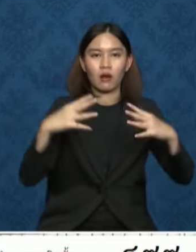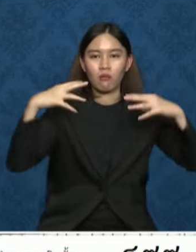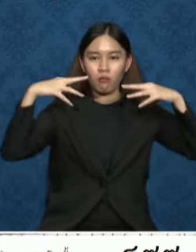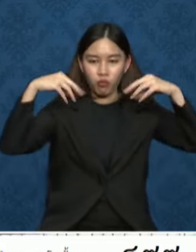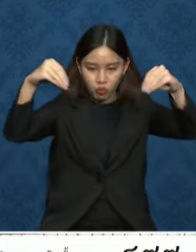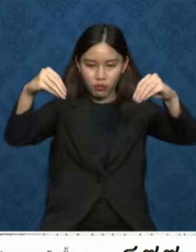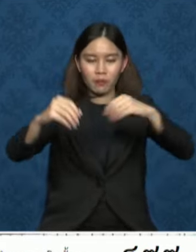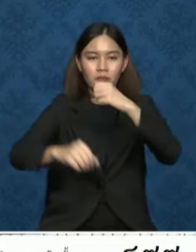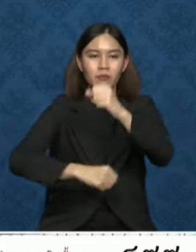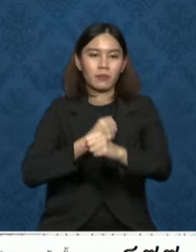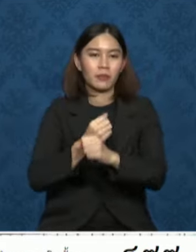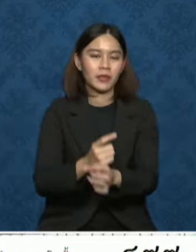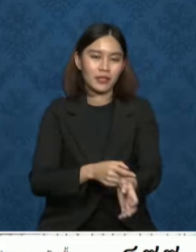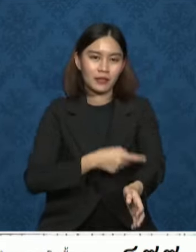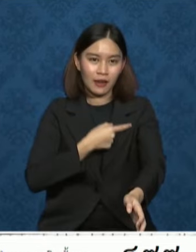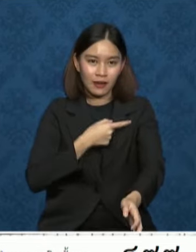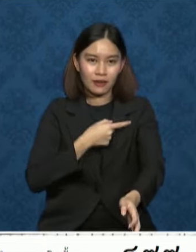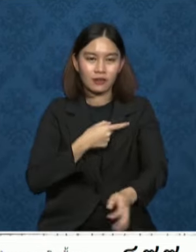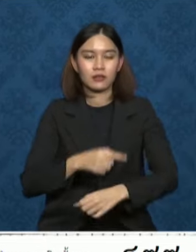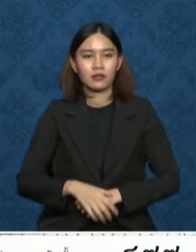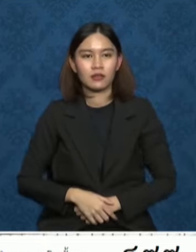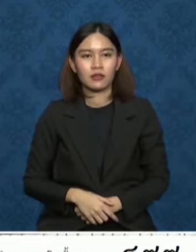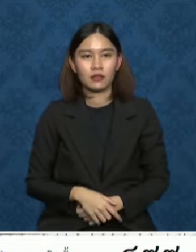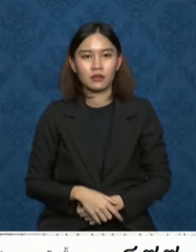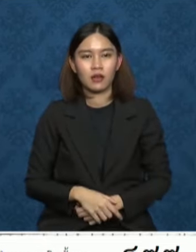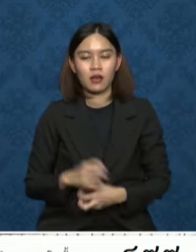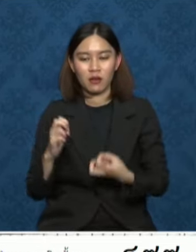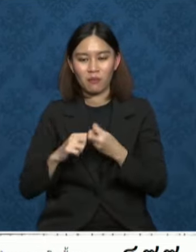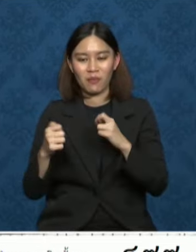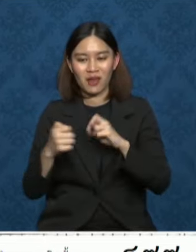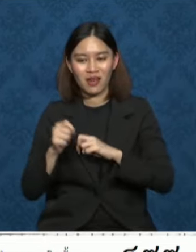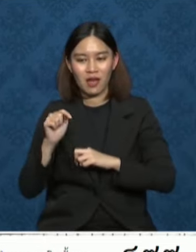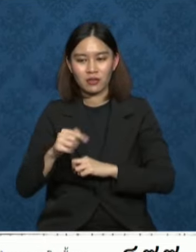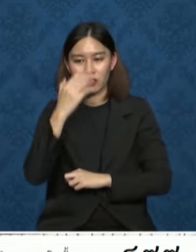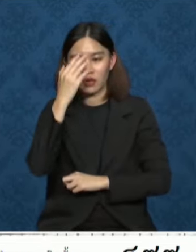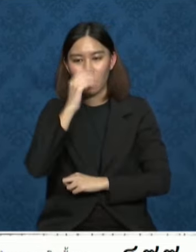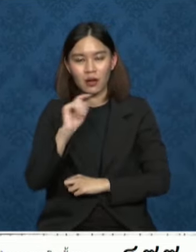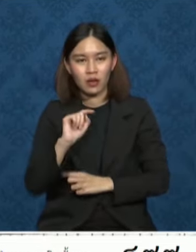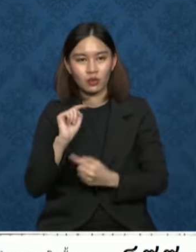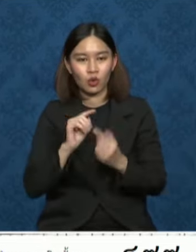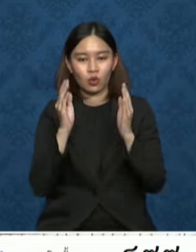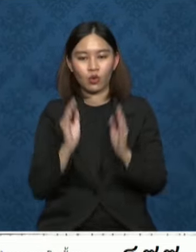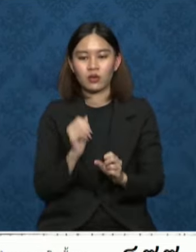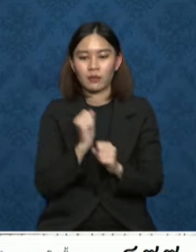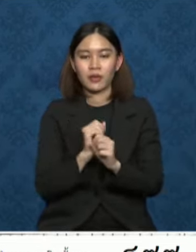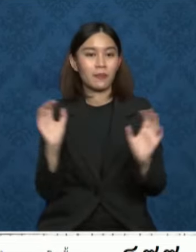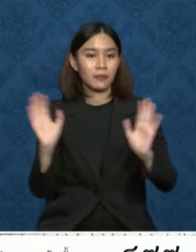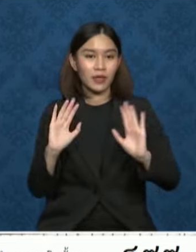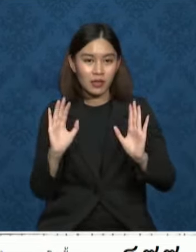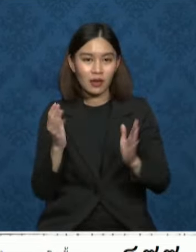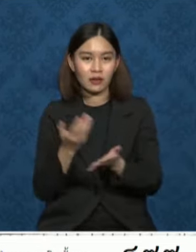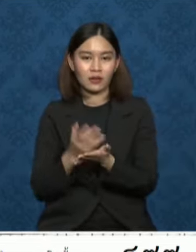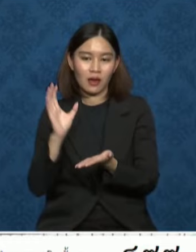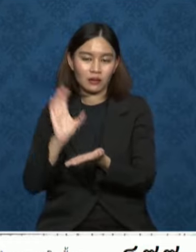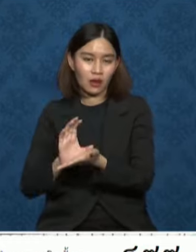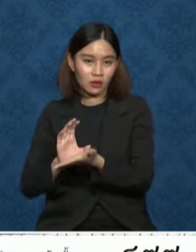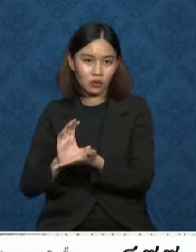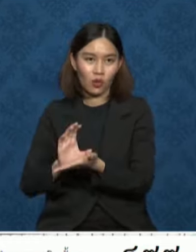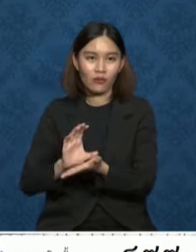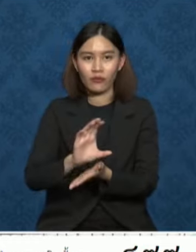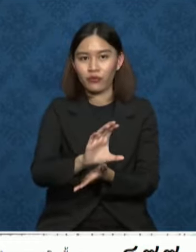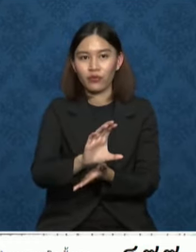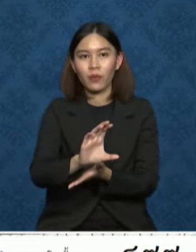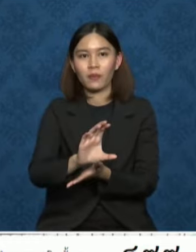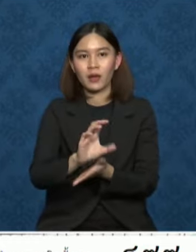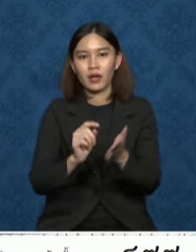ปีครับดบเป็นปีปัญหาที่เกิดขึ้ ไมได้เกิดจากเจาน่าที่่ได้มีงบประมาณในการไปติดต